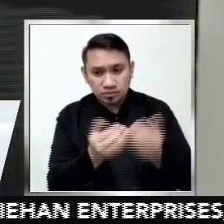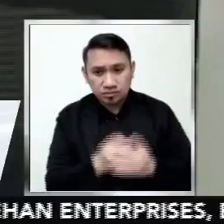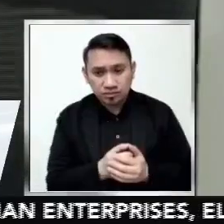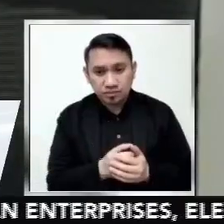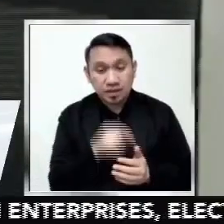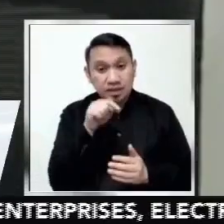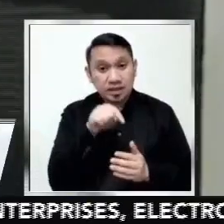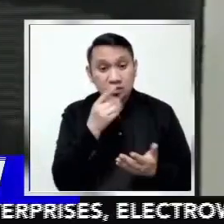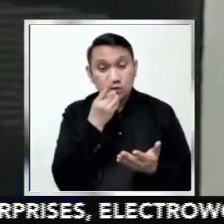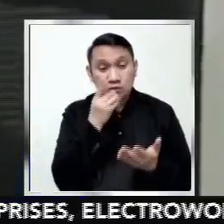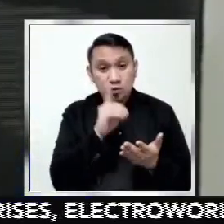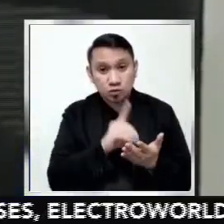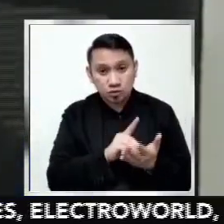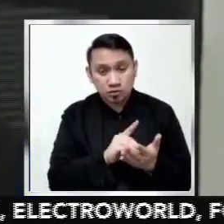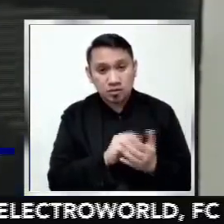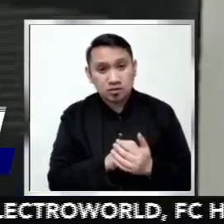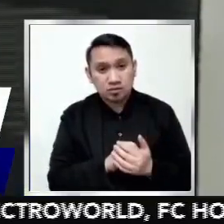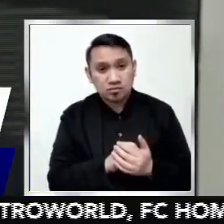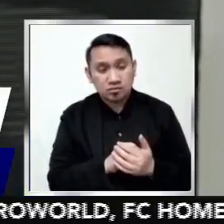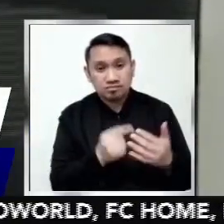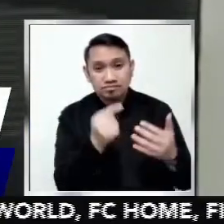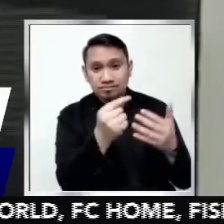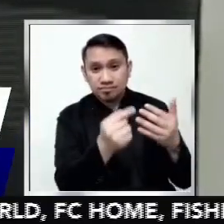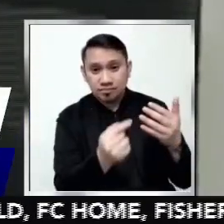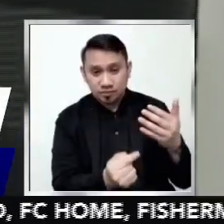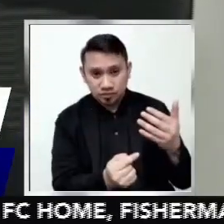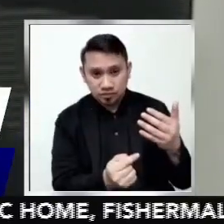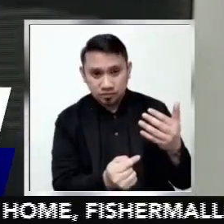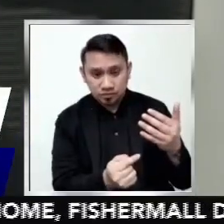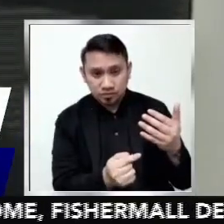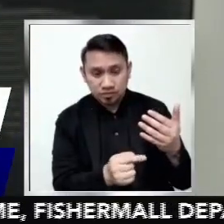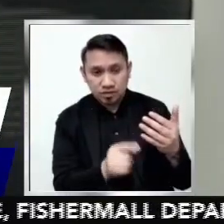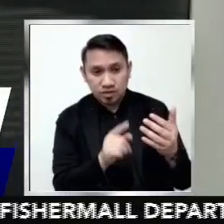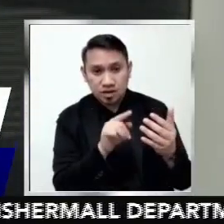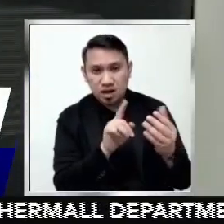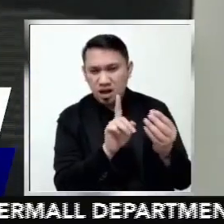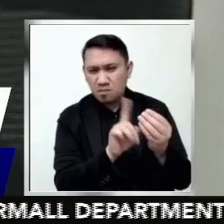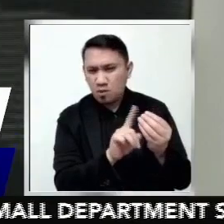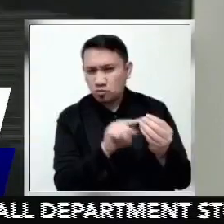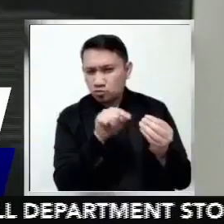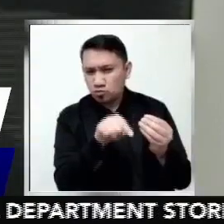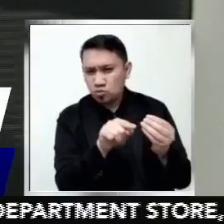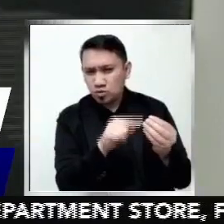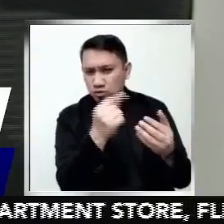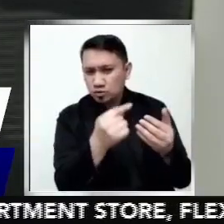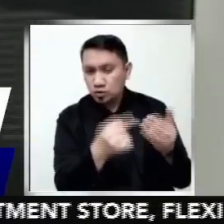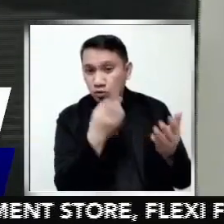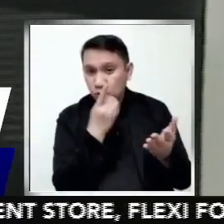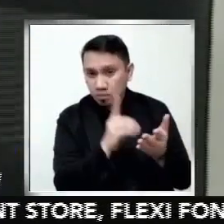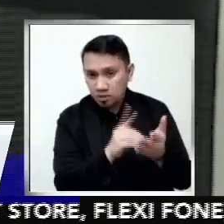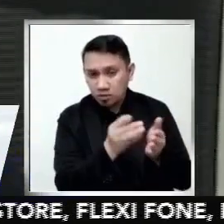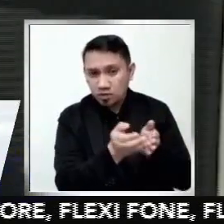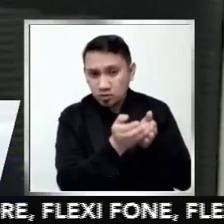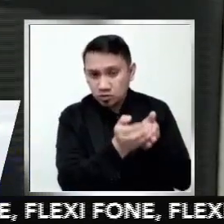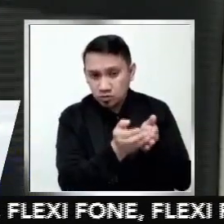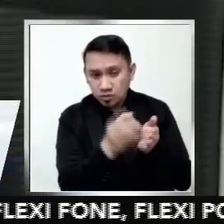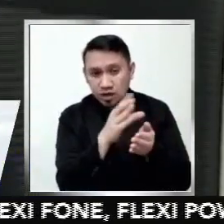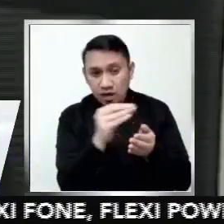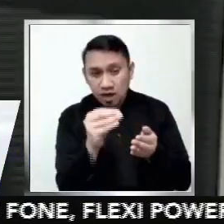document composes of the detail of the ship and the circumstances and events that